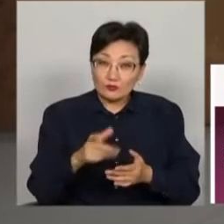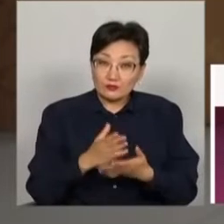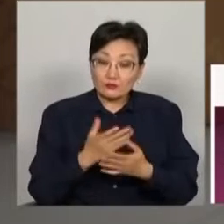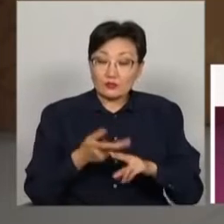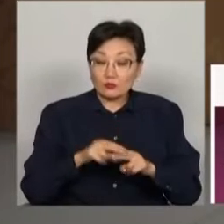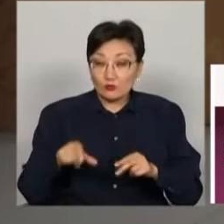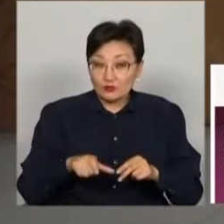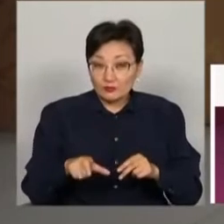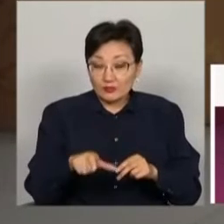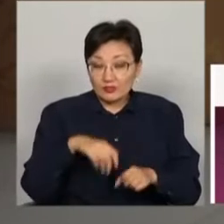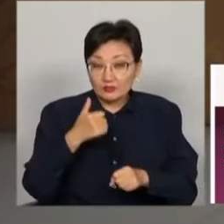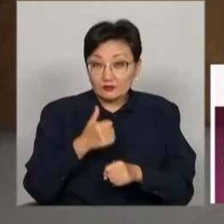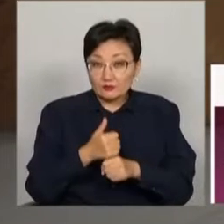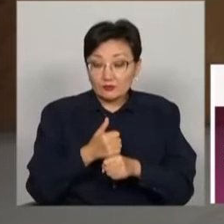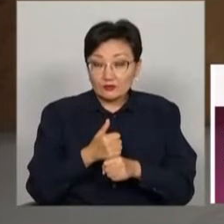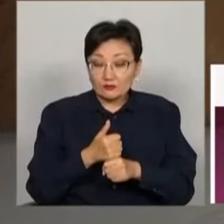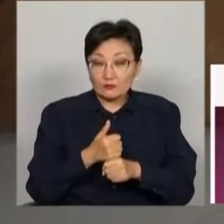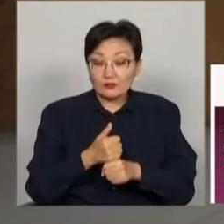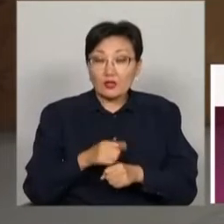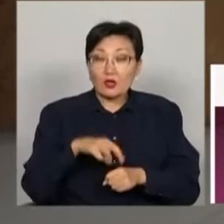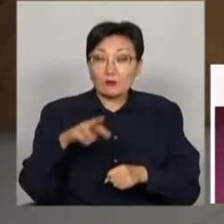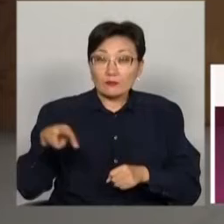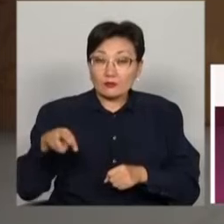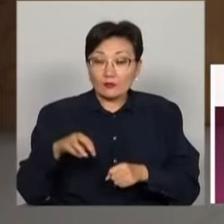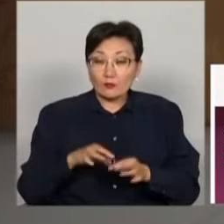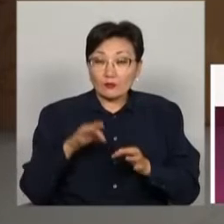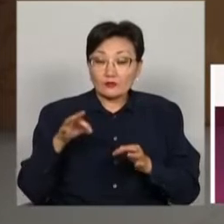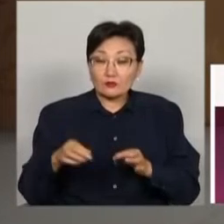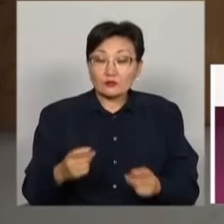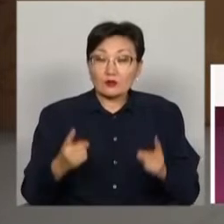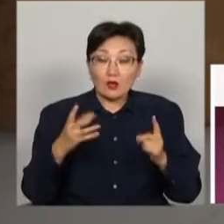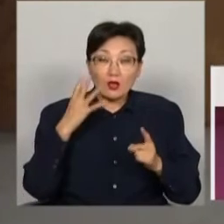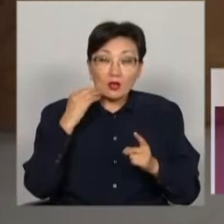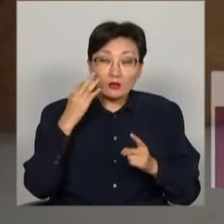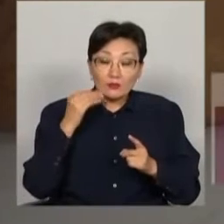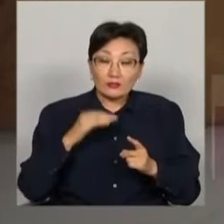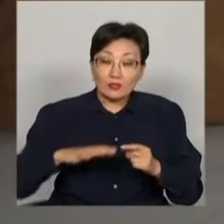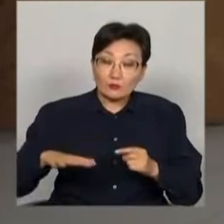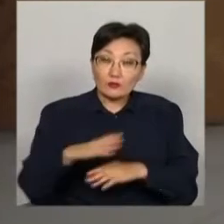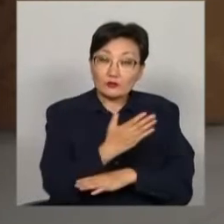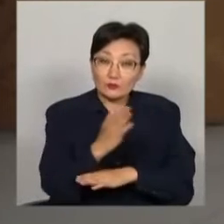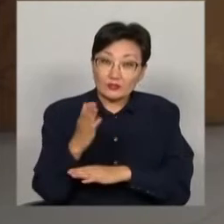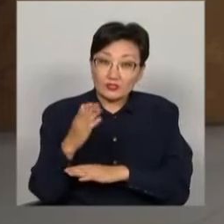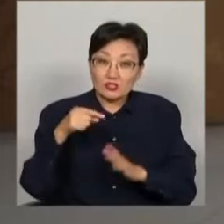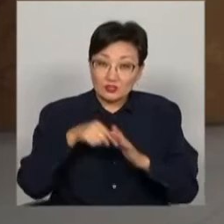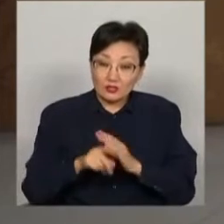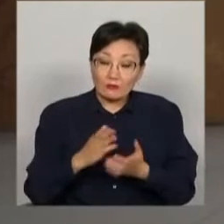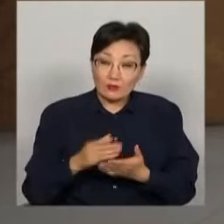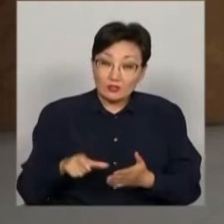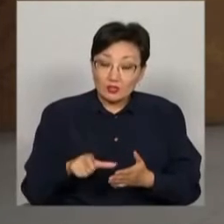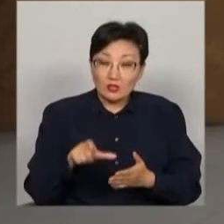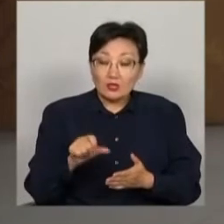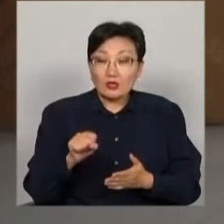Осы соқпақтардың негізгісі біздің осы медеу филиалы үлкен Алматы орманшылығында орналасқан соқпақтар. Ол жаңа